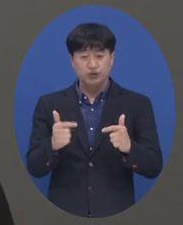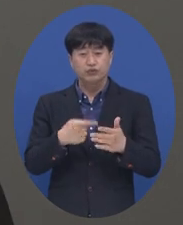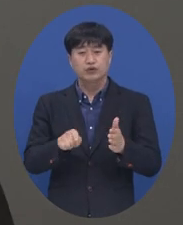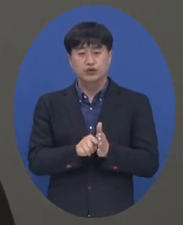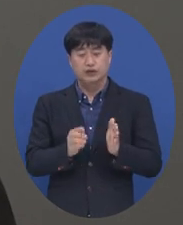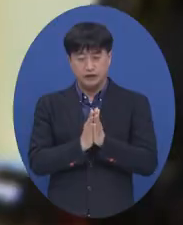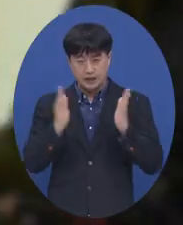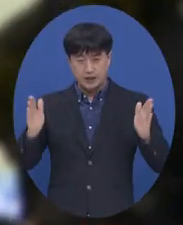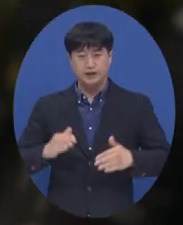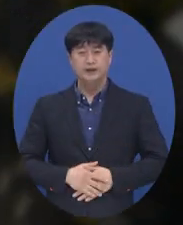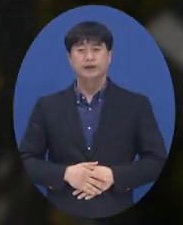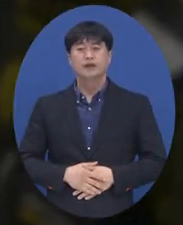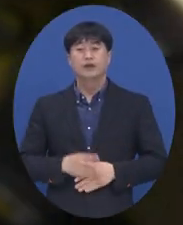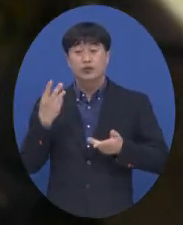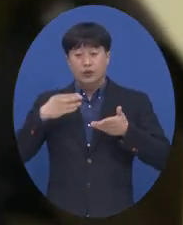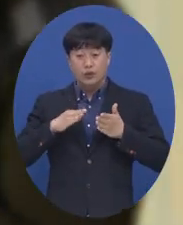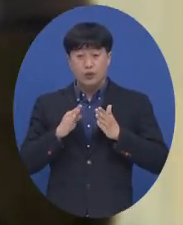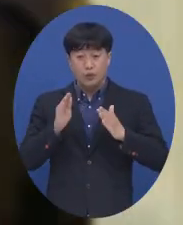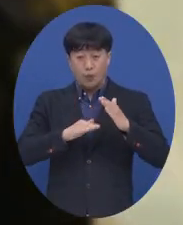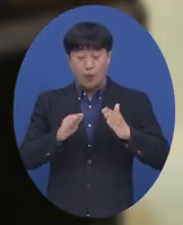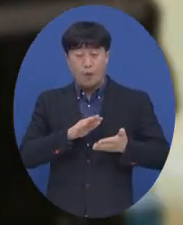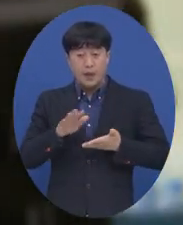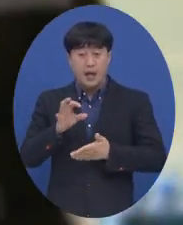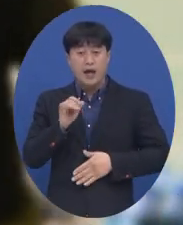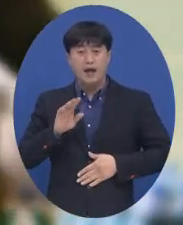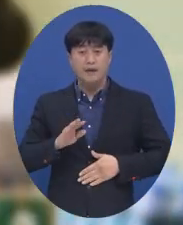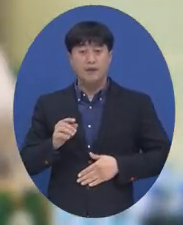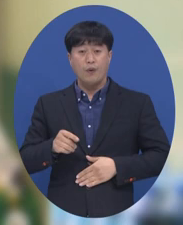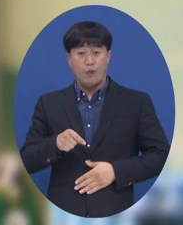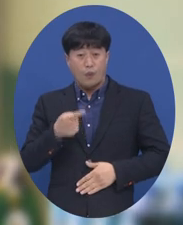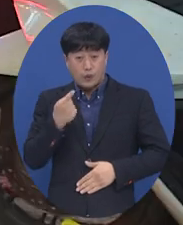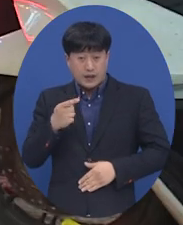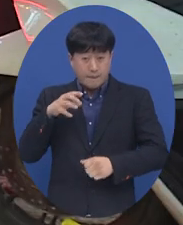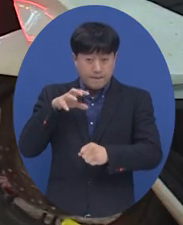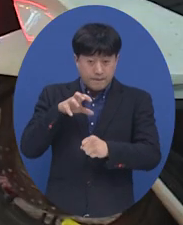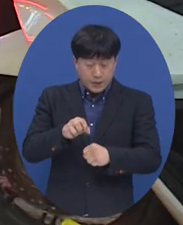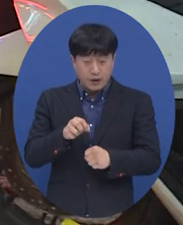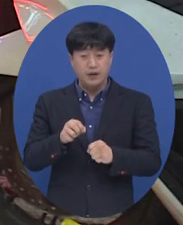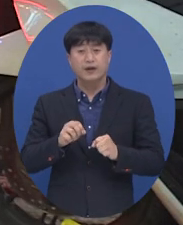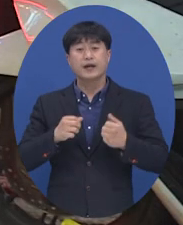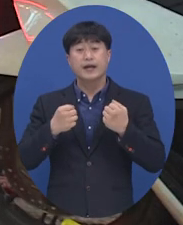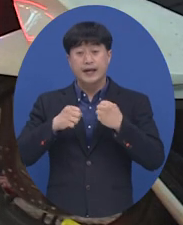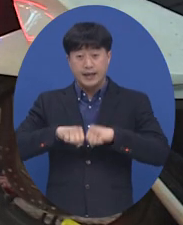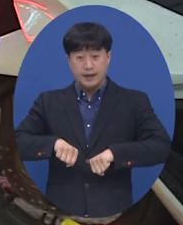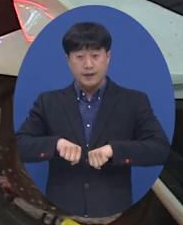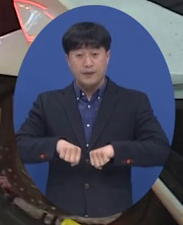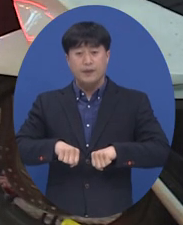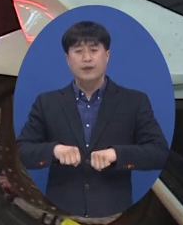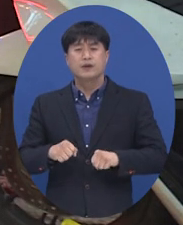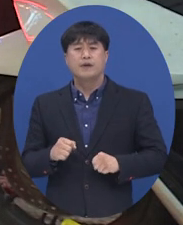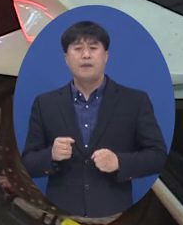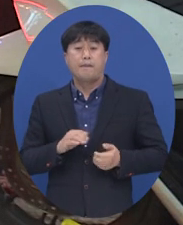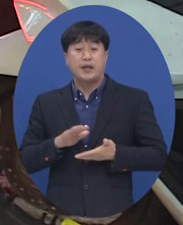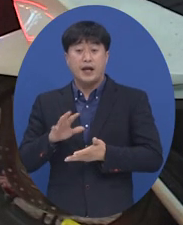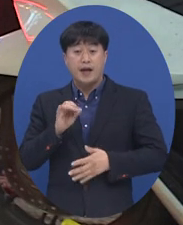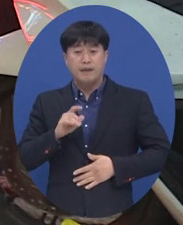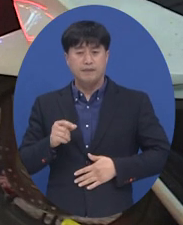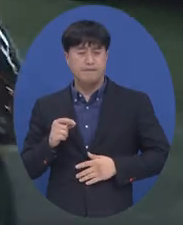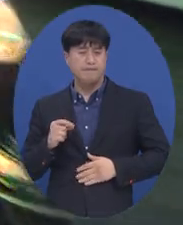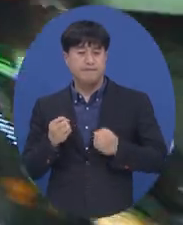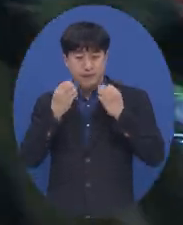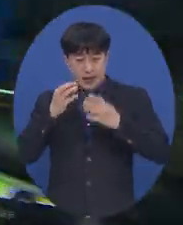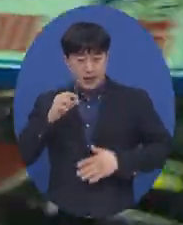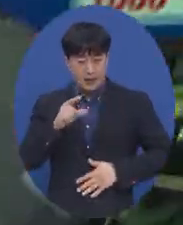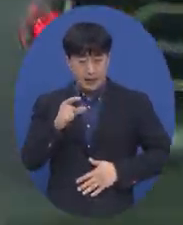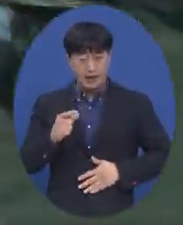되었습니다 경기도의 00 배달앱 이 독과점 체제를 깨고 배달앱 의 새로운 강자로 성장할 지 주목됩니다